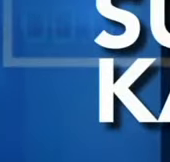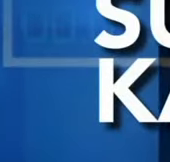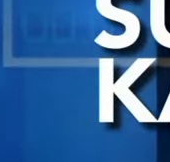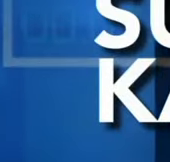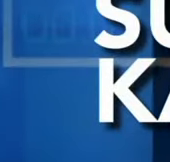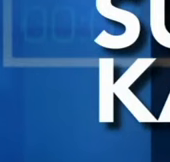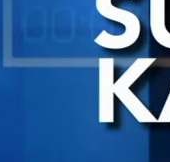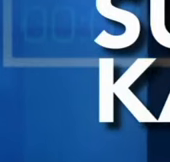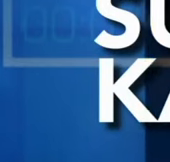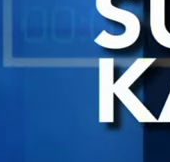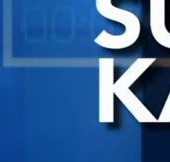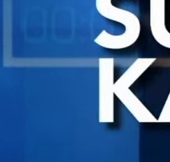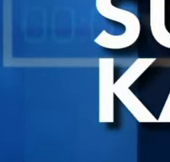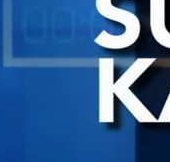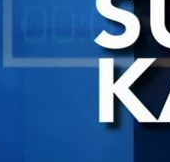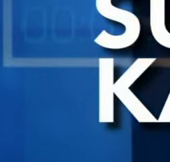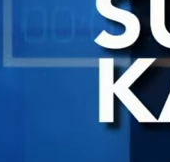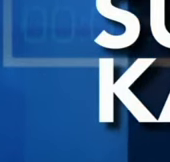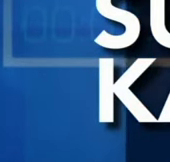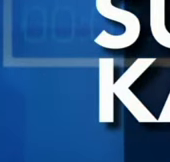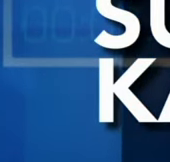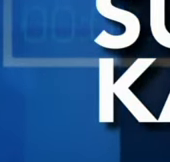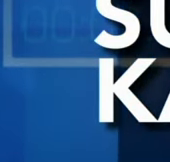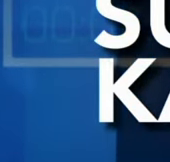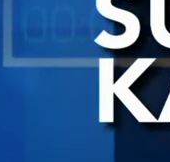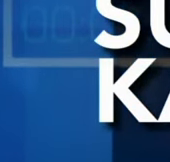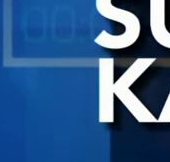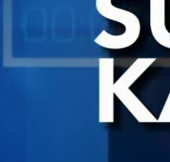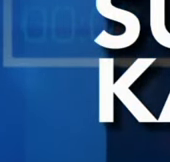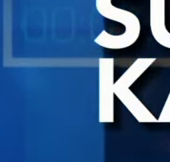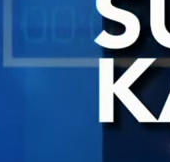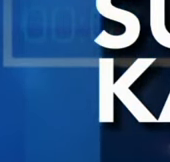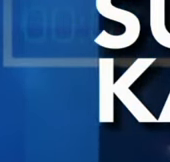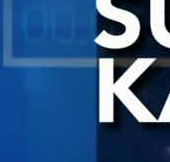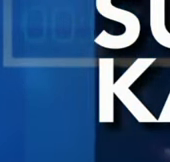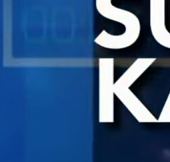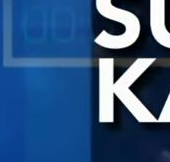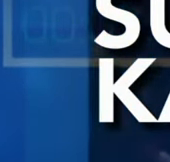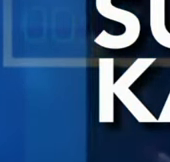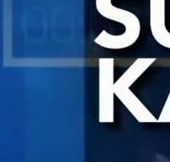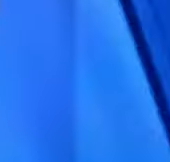Ang proud moment ni Selena Gomez para sa kanyang bestie na si Taylor Swift.